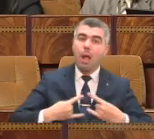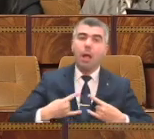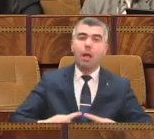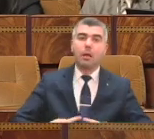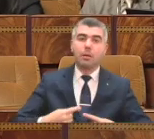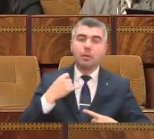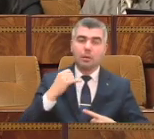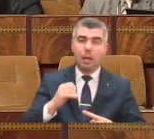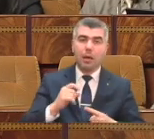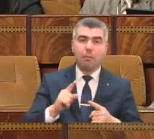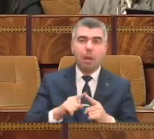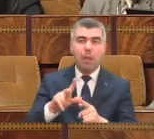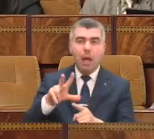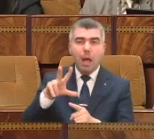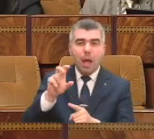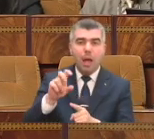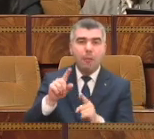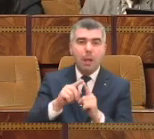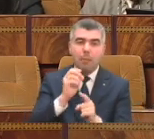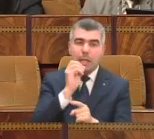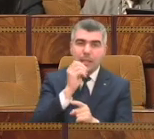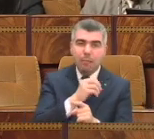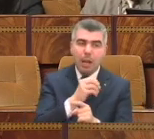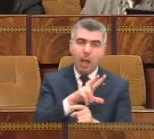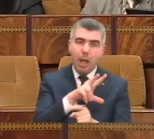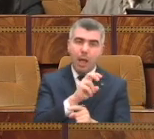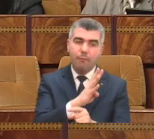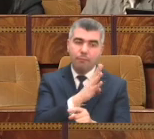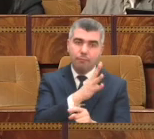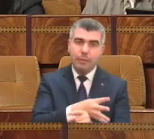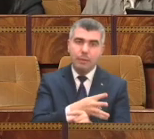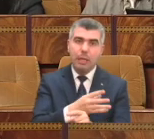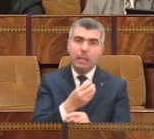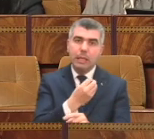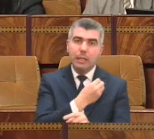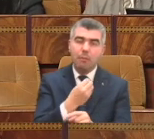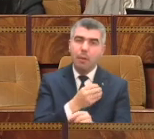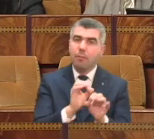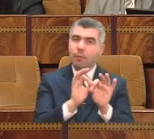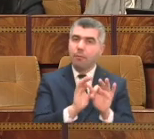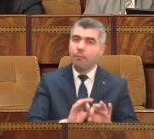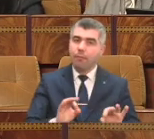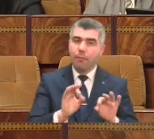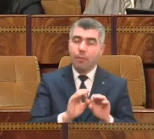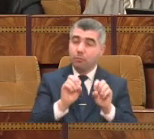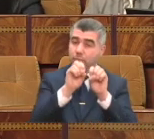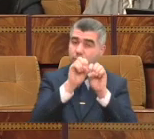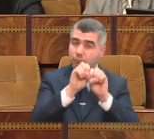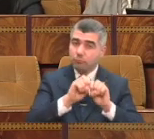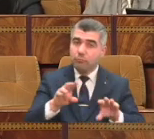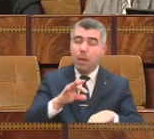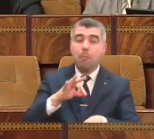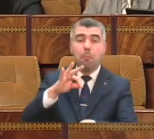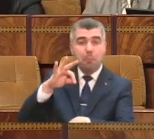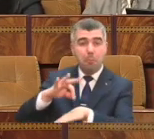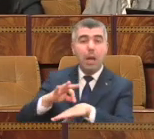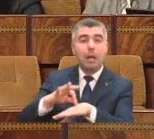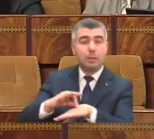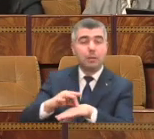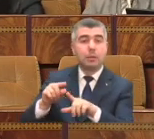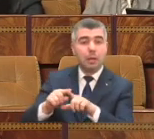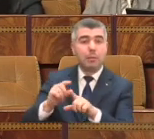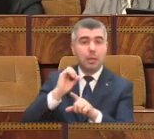ما كيعرفوش مدى الخطورة المرتفع في هذا الشيء اللي كيعملوا، وهذا الأمر كيؤدي إلى انتشار أمراض خطيرة داخل أوساط هذه الفئة من جميع